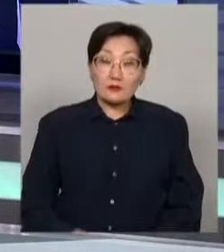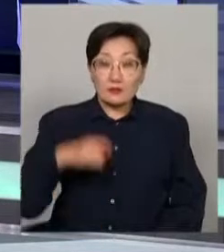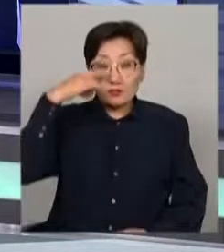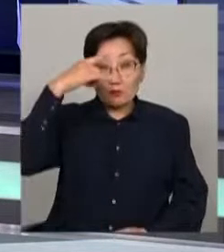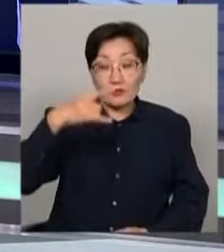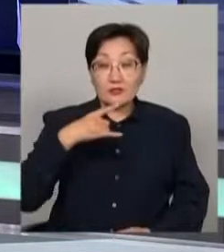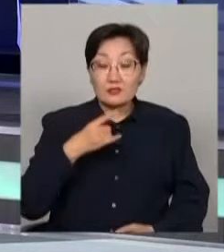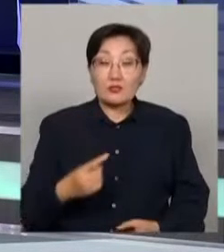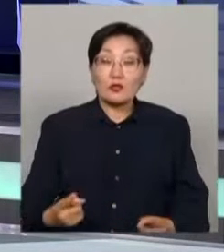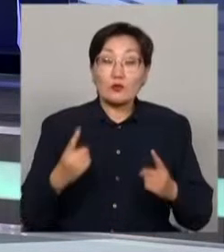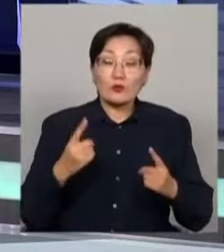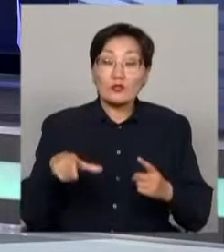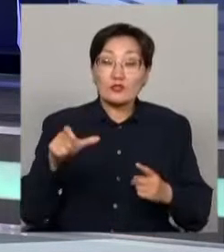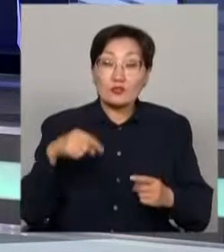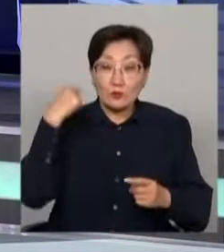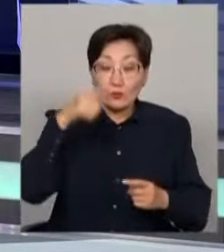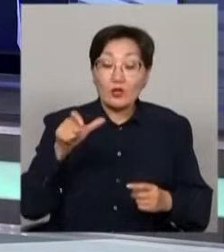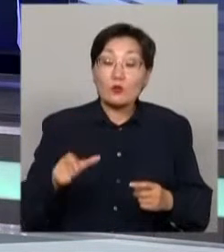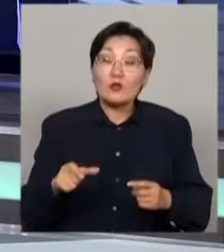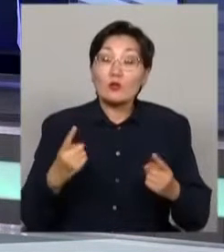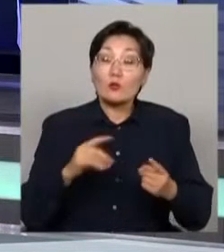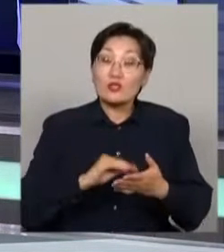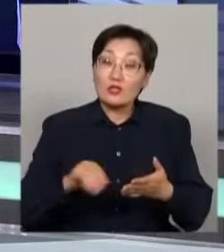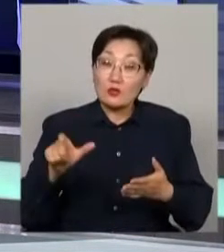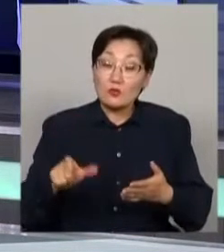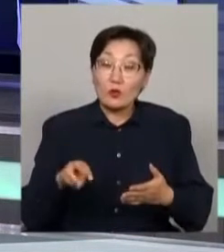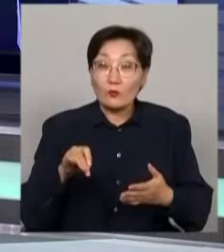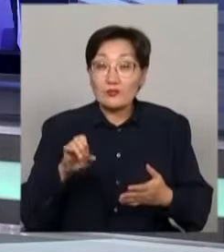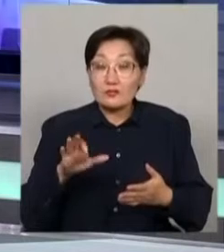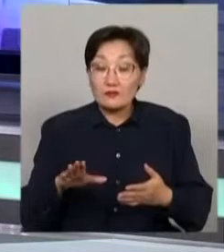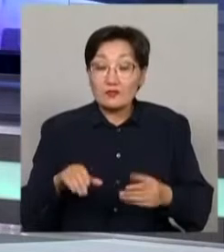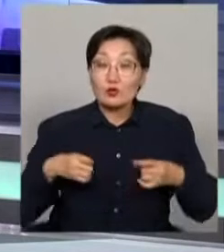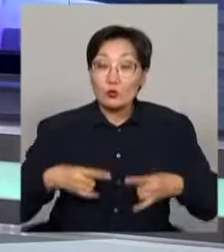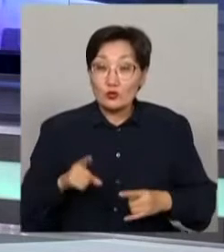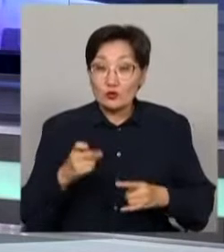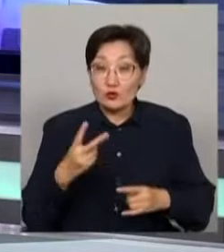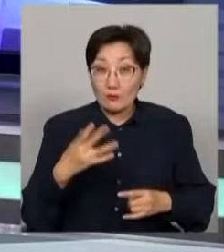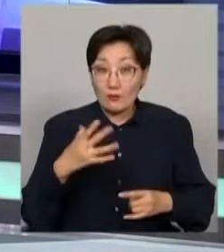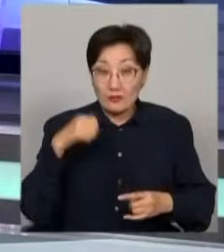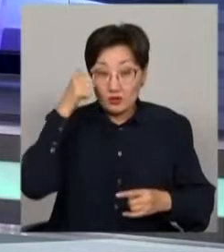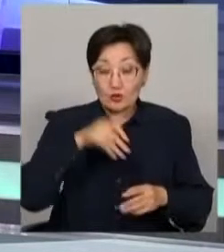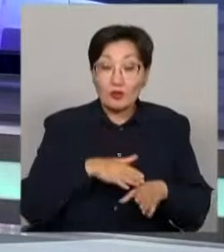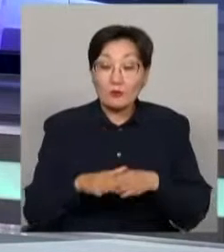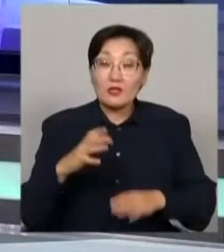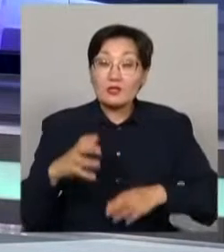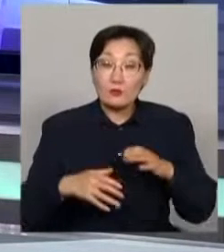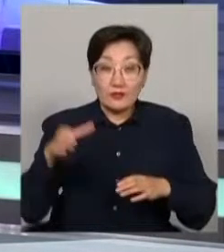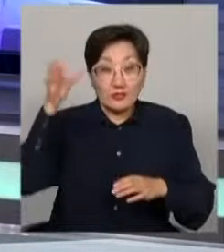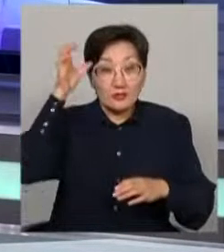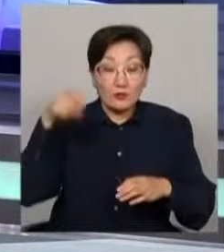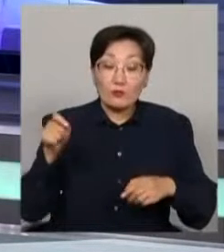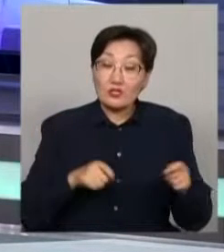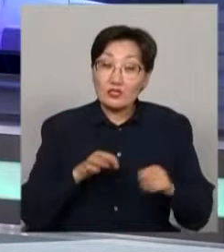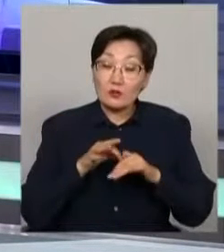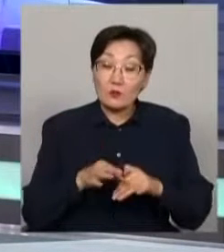Қазақтың заңғар тұлғасы, ұлы жазушы Мұхтар Әуезовтің туғанына 125 жыл. Осыған орай Алматыда халықаралық ғылыми конференция